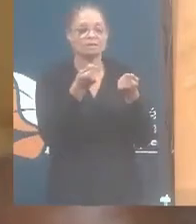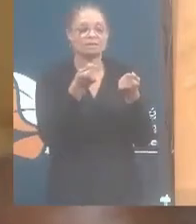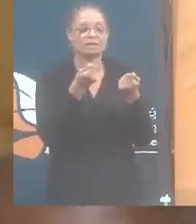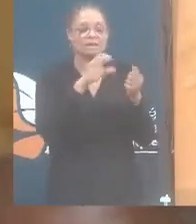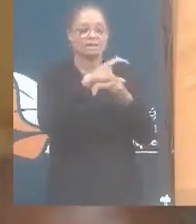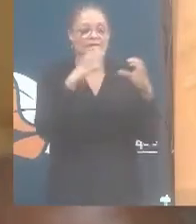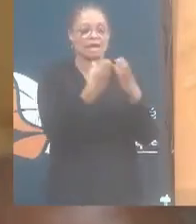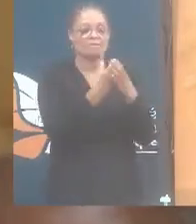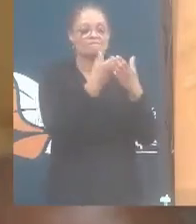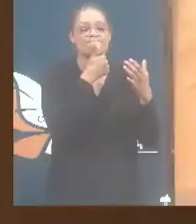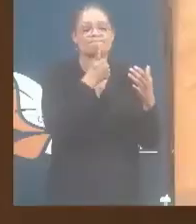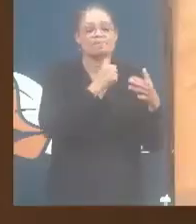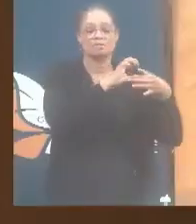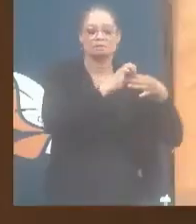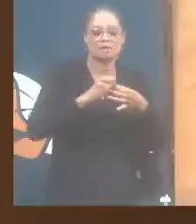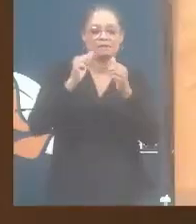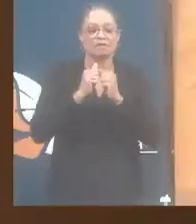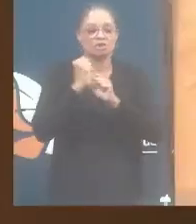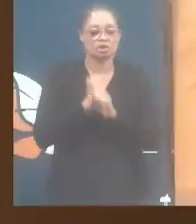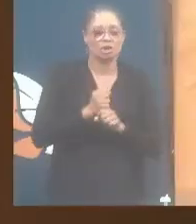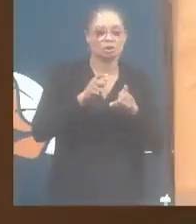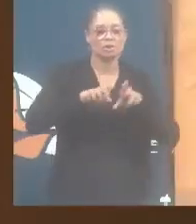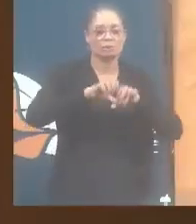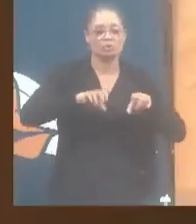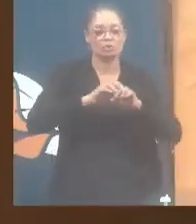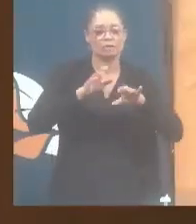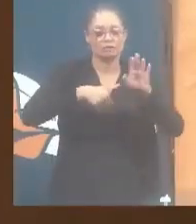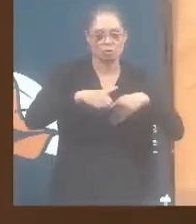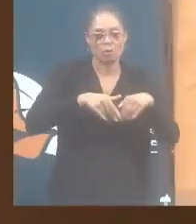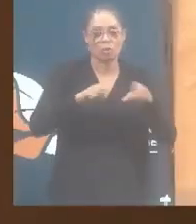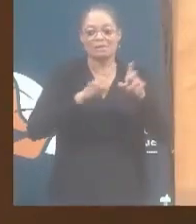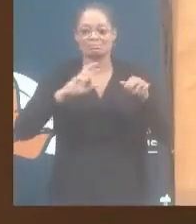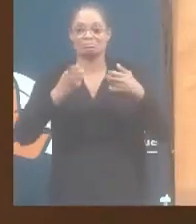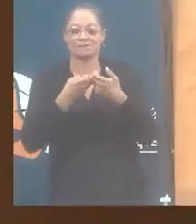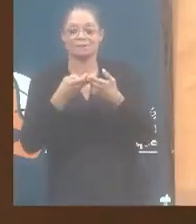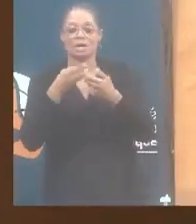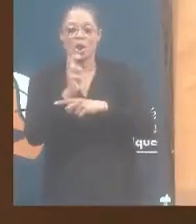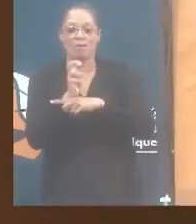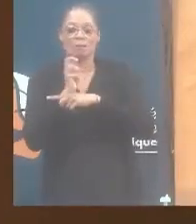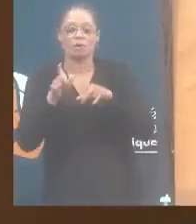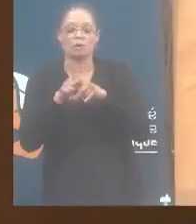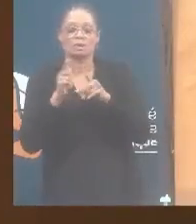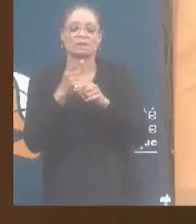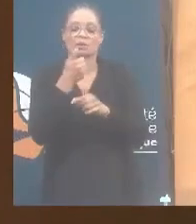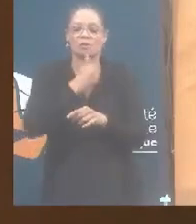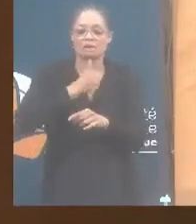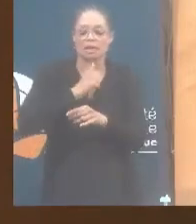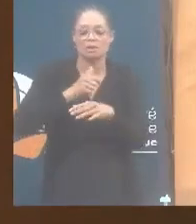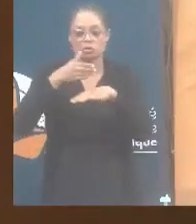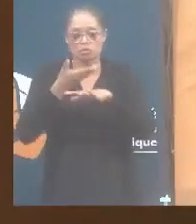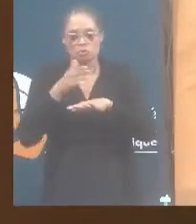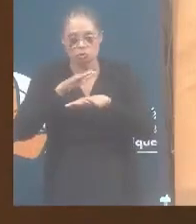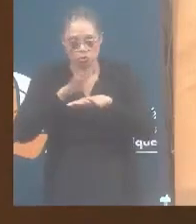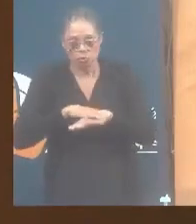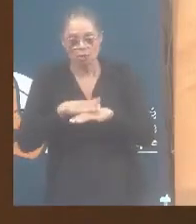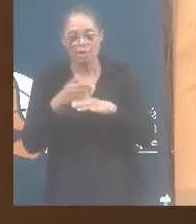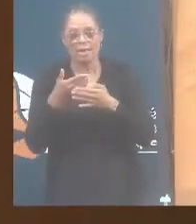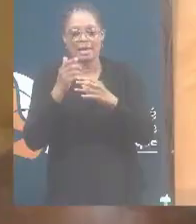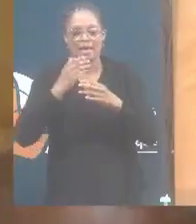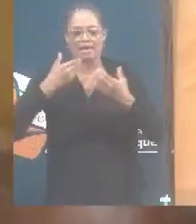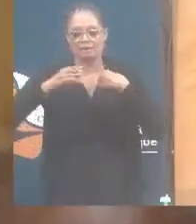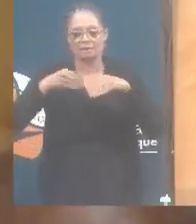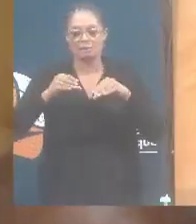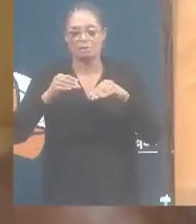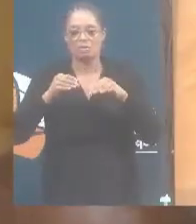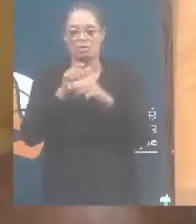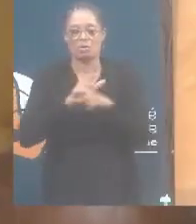des charges et des produits de fonctionnement, mais aussi du coût de l'emprunt et des contraintes pesant sur l'investissement l'investissement local. Et c'était une